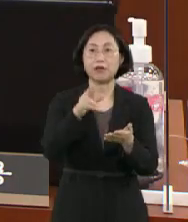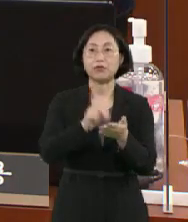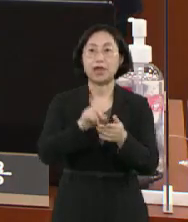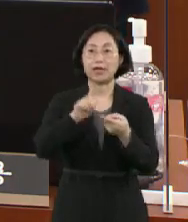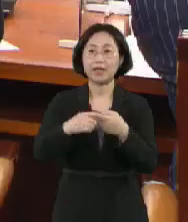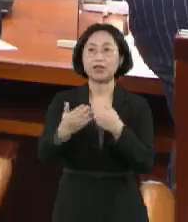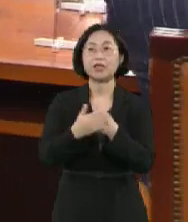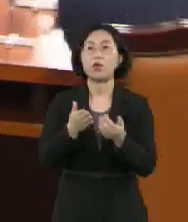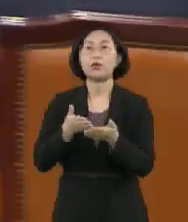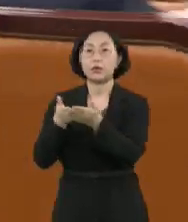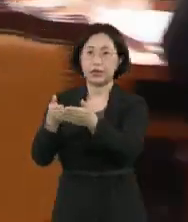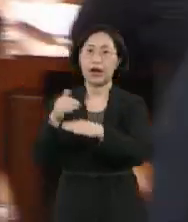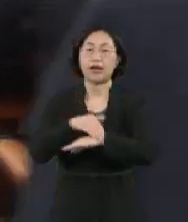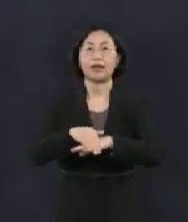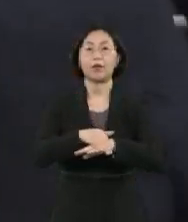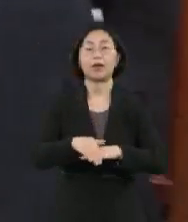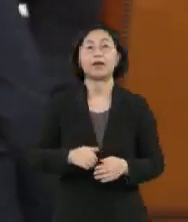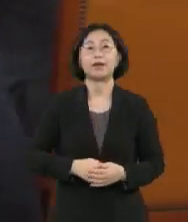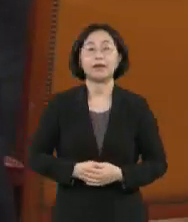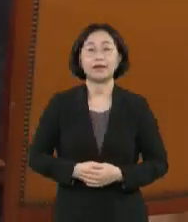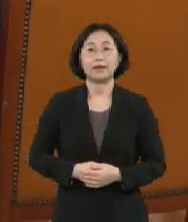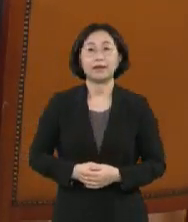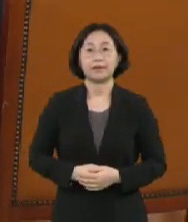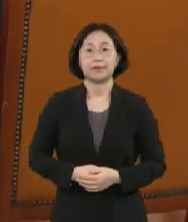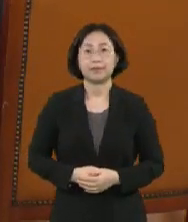지원 요청을 할 것으로 보입니다